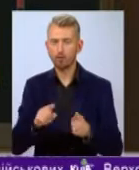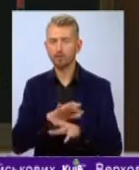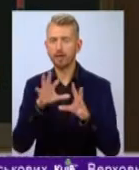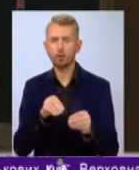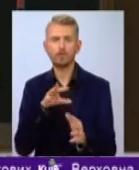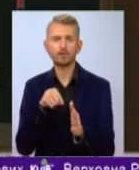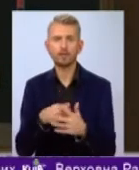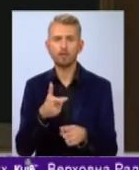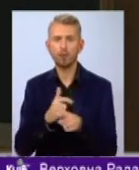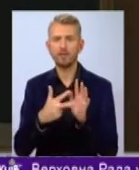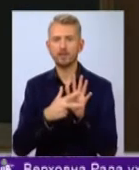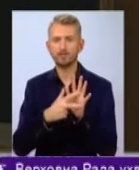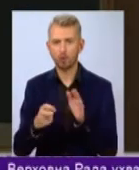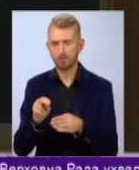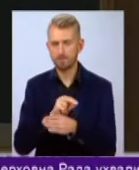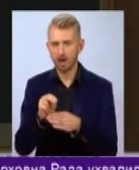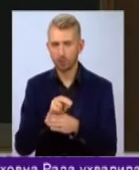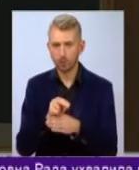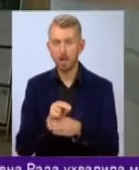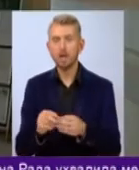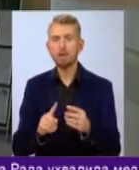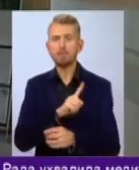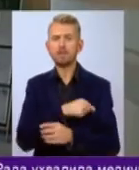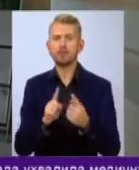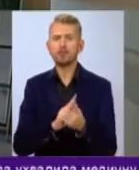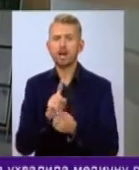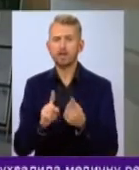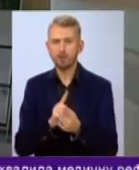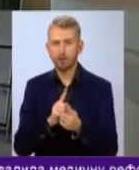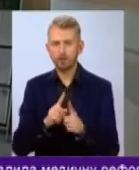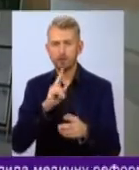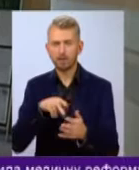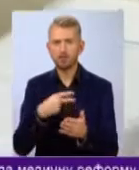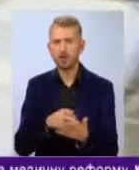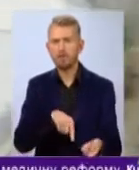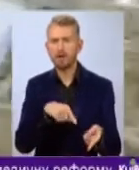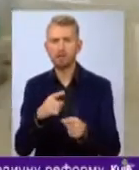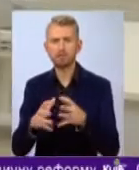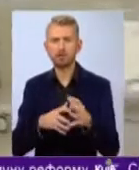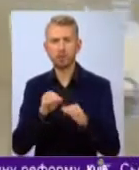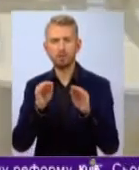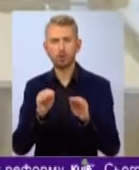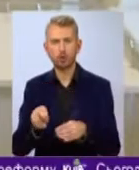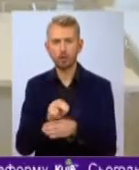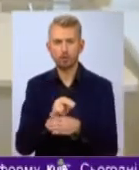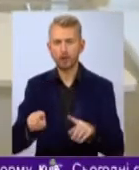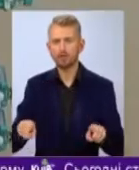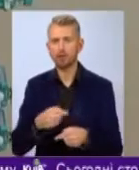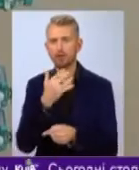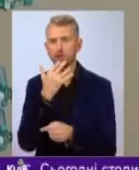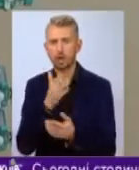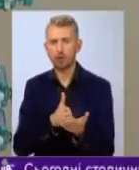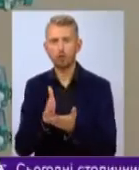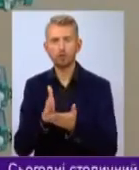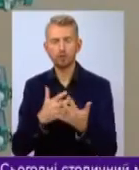понад 800 правок. Медична реформа передбачає перехід на міжнародні протоколи лікування, створення Національної служби здоров'я, запровадження